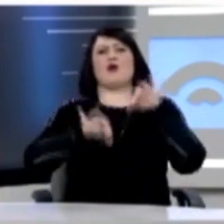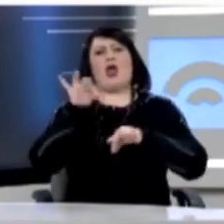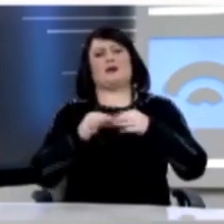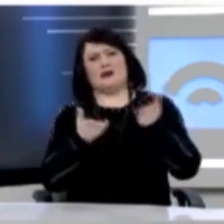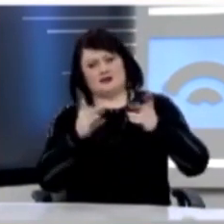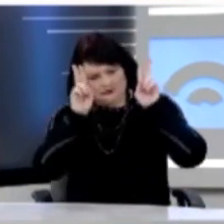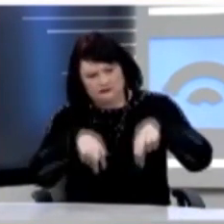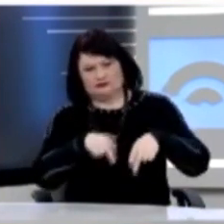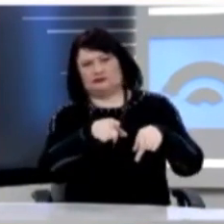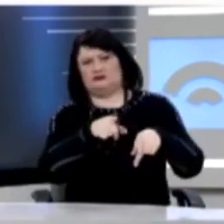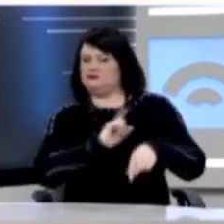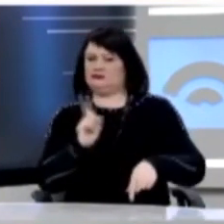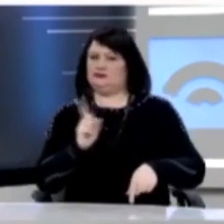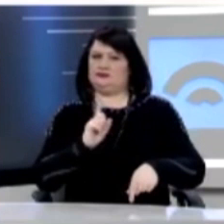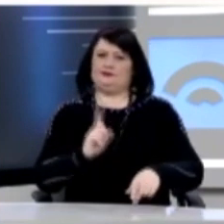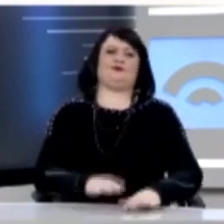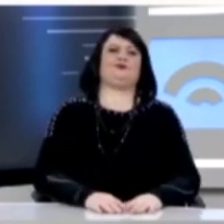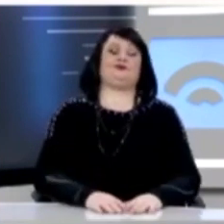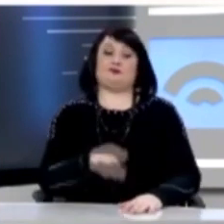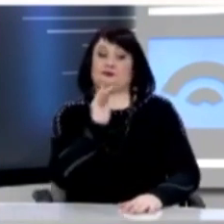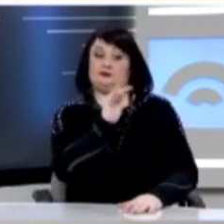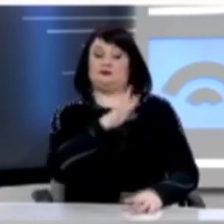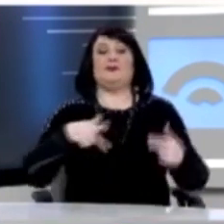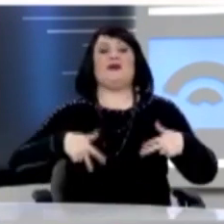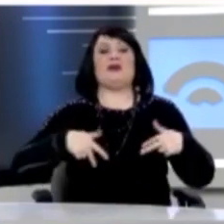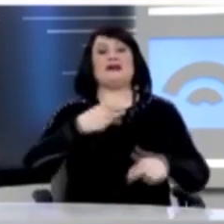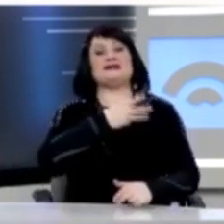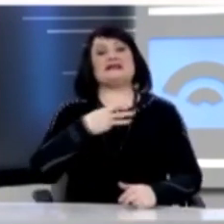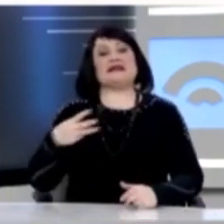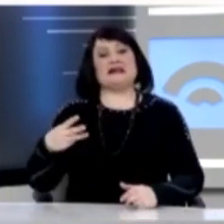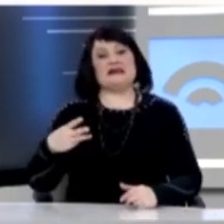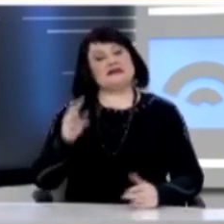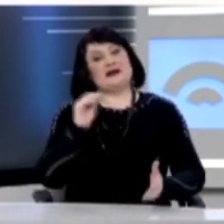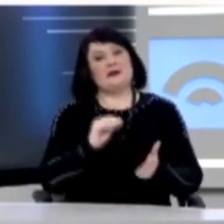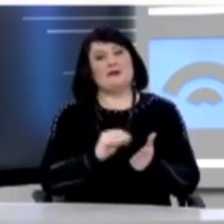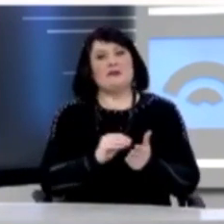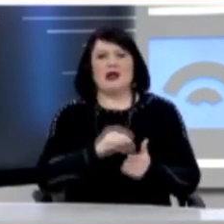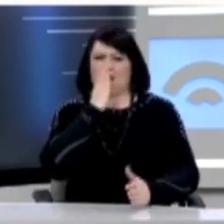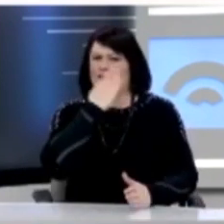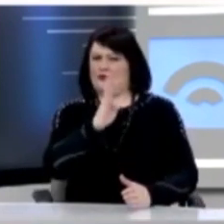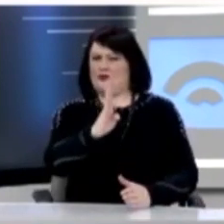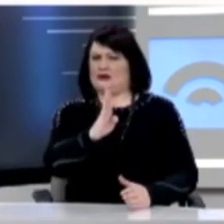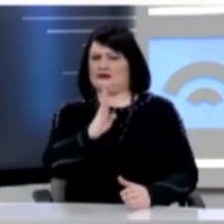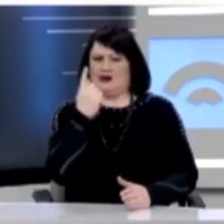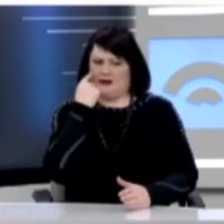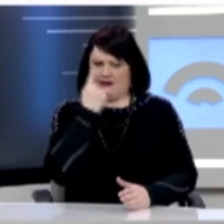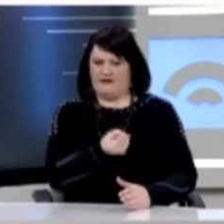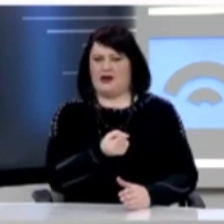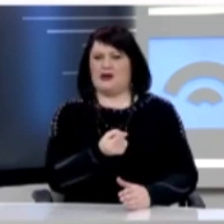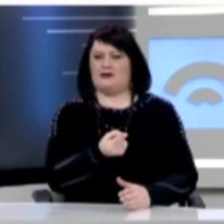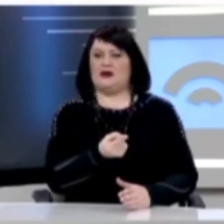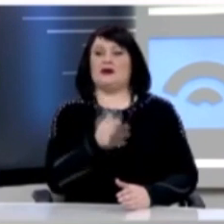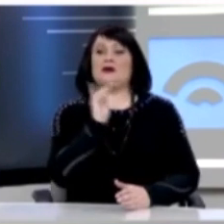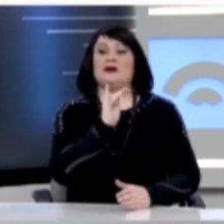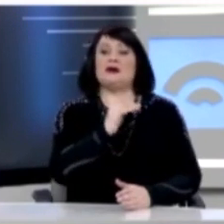προωθήσει. Και εδώ, κύριοι του ΣΥΡΙΖΑ, δίνεται πάλι ένα ρεσιτάλ υποκρισίας. Και απευθυνόμαστε